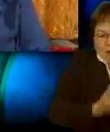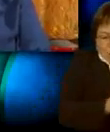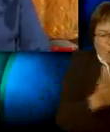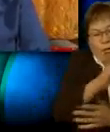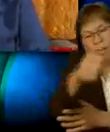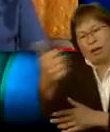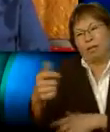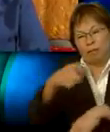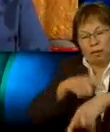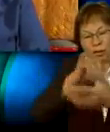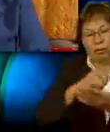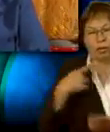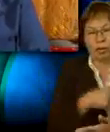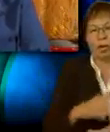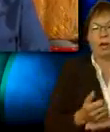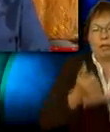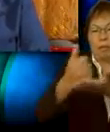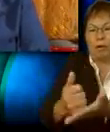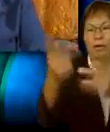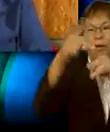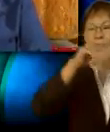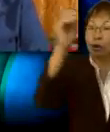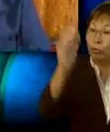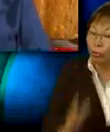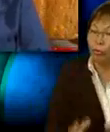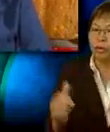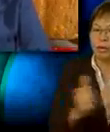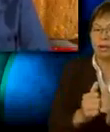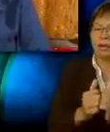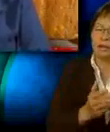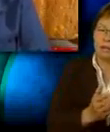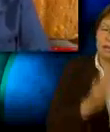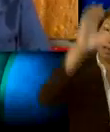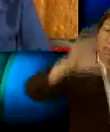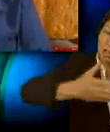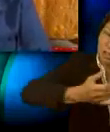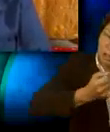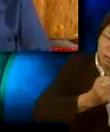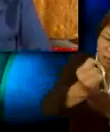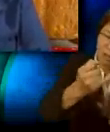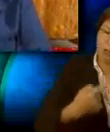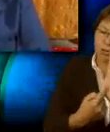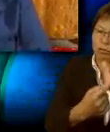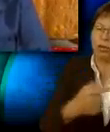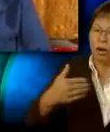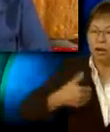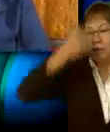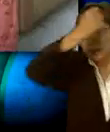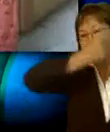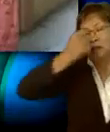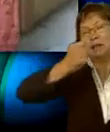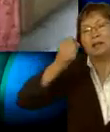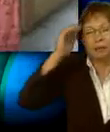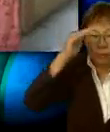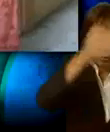dan sebagainya, dan ketika itu kita boleh menghulurkan bantuan kepada mereka dengan secara ikhlas. Ini menunjukkan kamu mempunyai